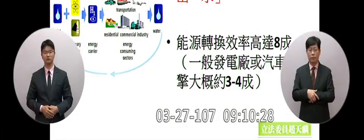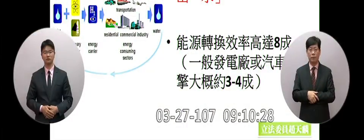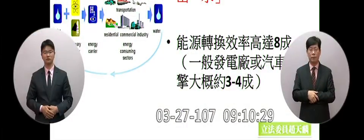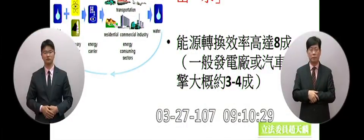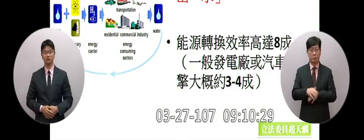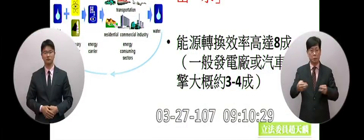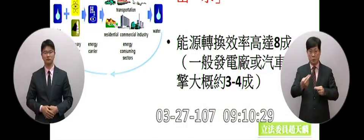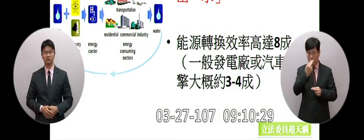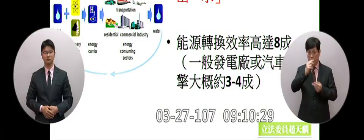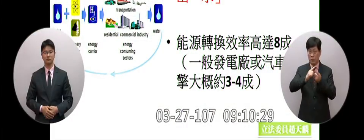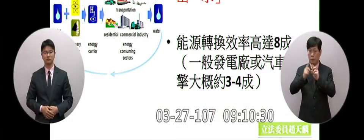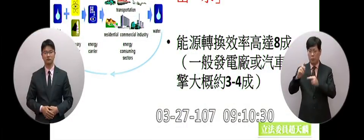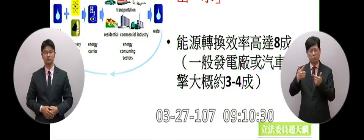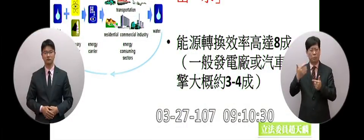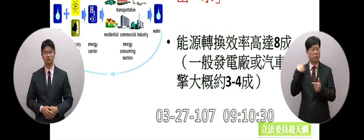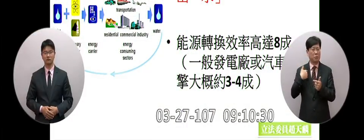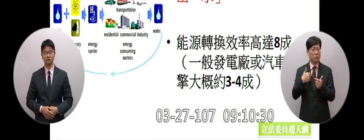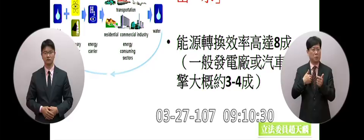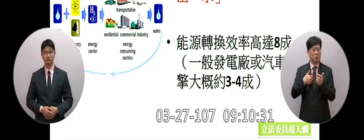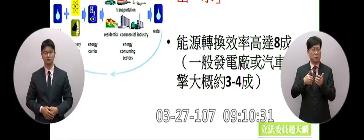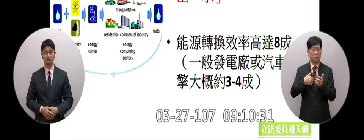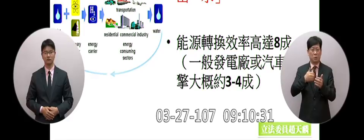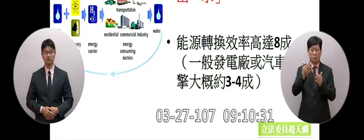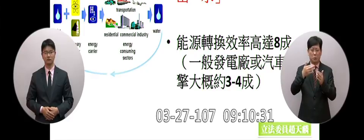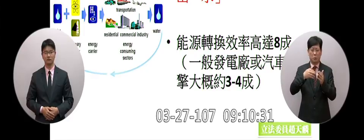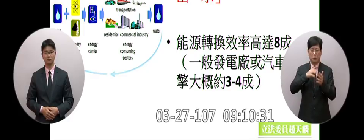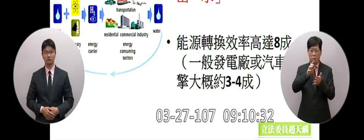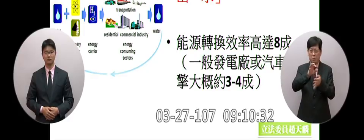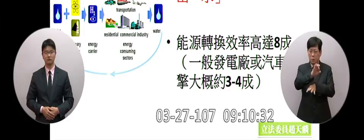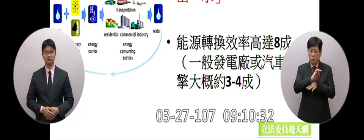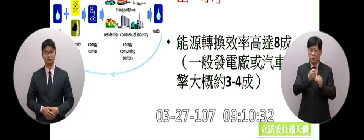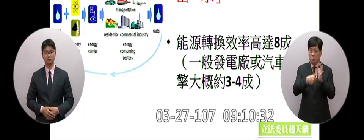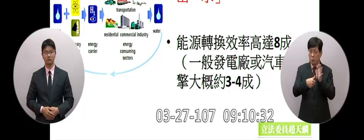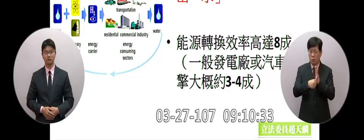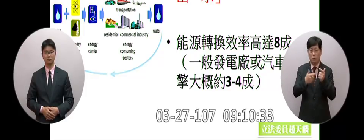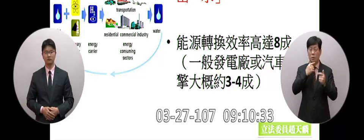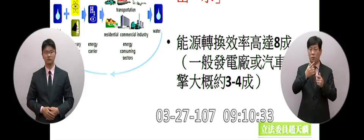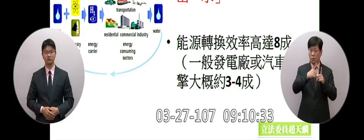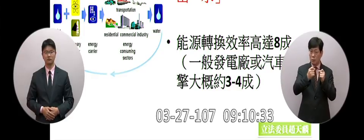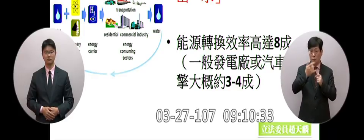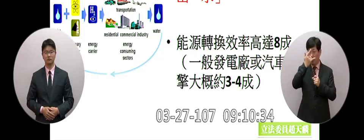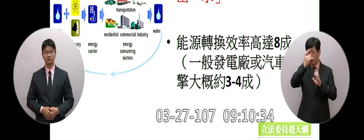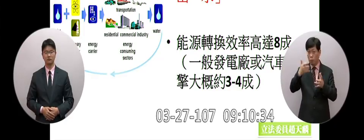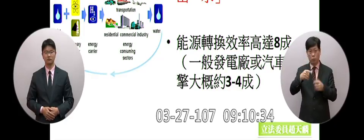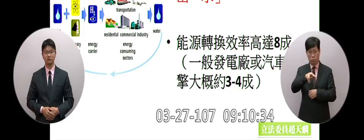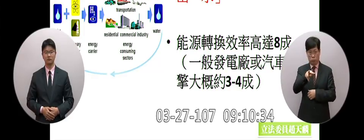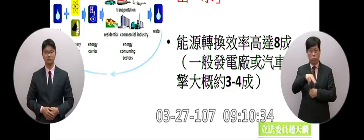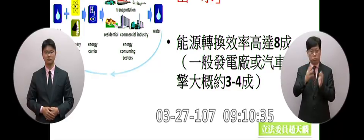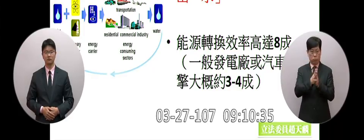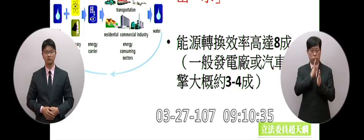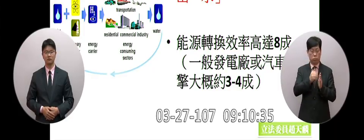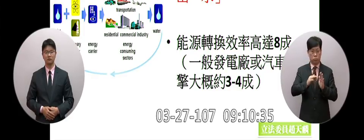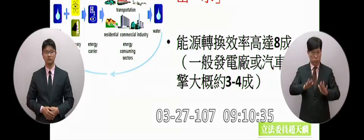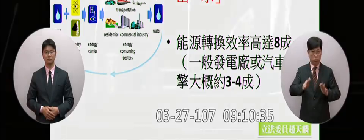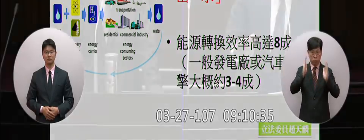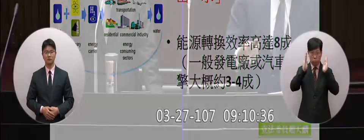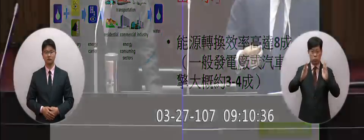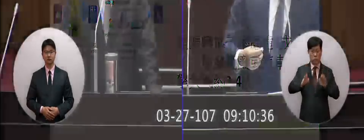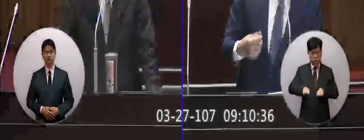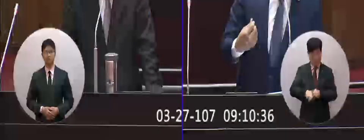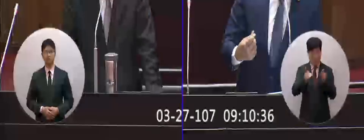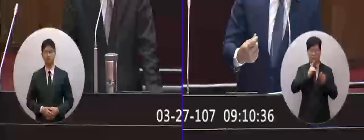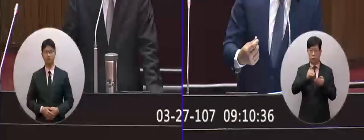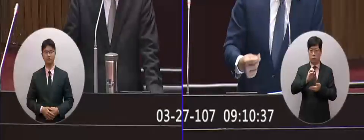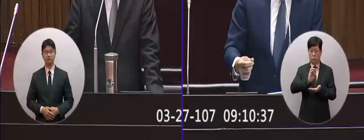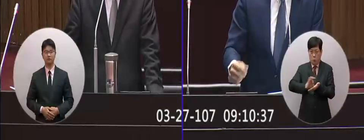是看起来已经不是一个学术名词，它其实已经在日本包括在德国，他们其实都已经变成是一个量产，